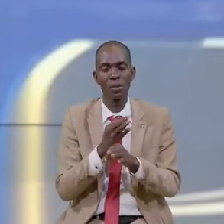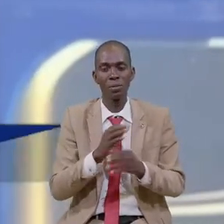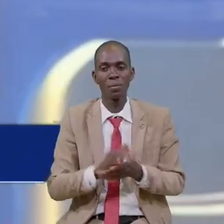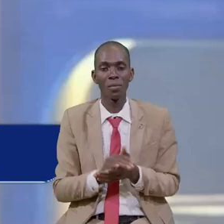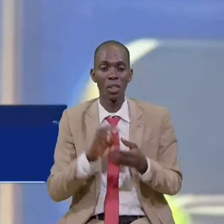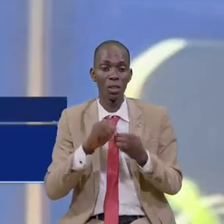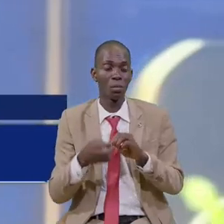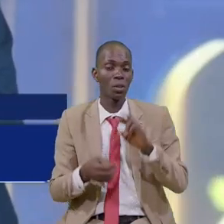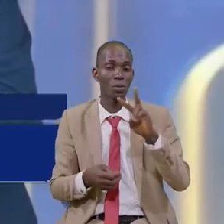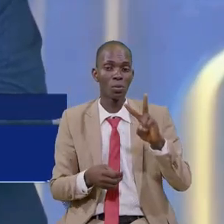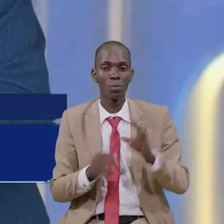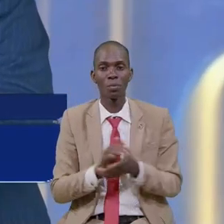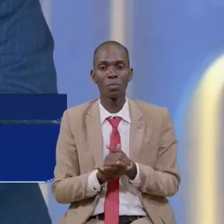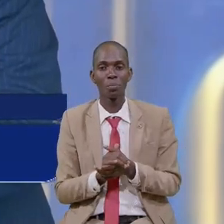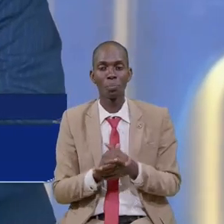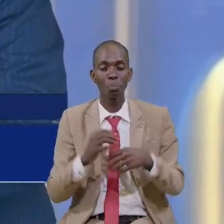Deuxièmement,